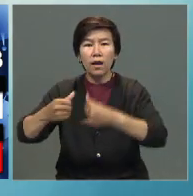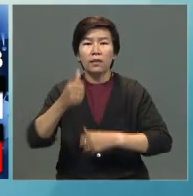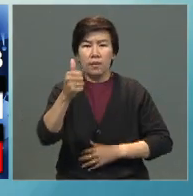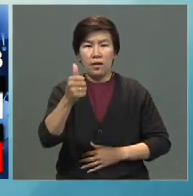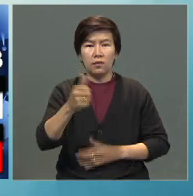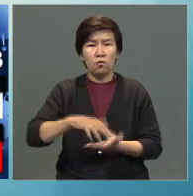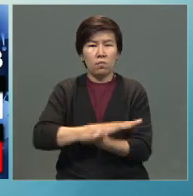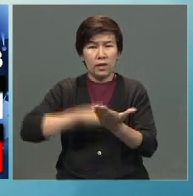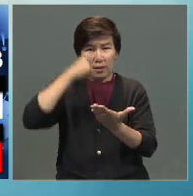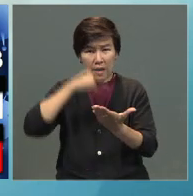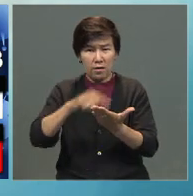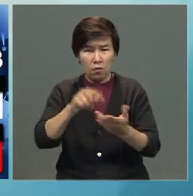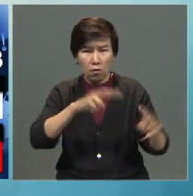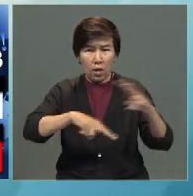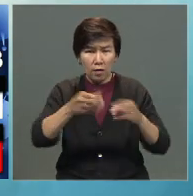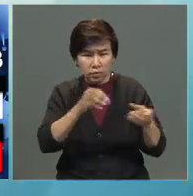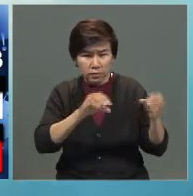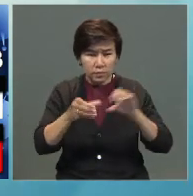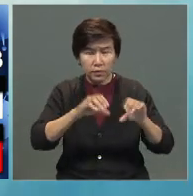และก็มามาได้มากกว่านั้นคือการพยายามที่จะจะให้มีกลุ่มที่ได้ตรวจสอบได้ขว้างๆนะครับนี่ก็คือสิ่งที่เราได้ทำกันขึ้นมา0.92